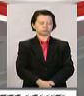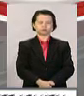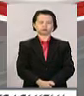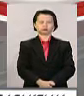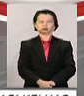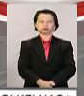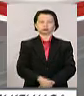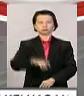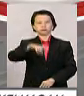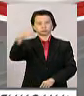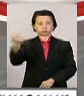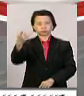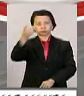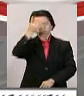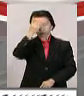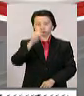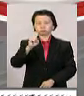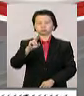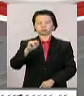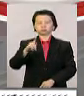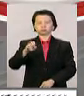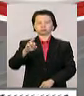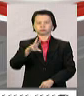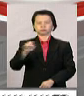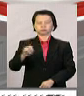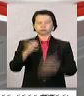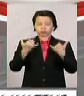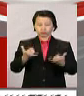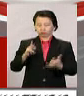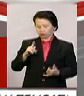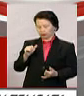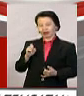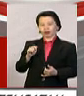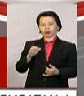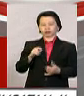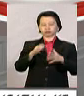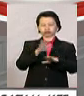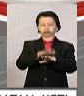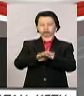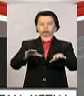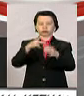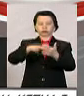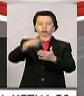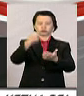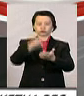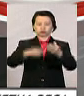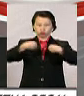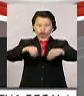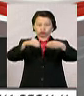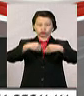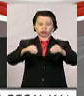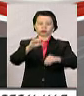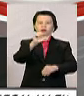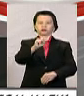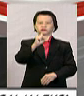Dalam perkembangan lain, Datuk Seri Subramani memberitahu Kastam sedang memperhebat program jangkauan pelaksanaan cukai jualan dan perkhidmatan